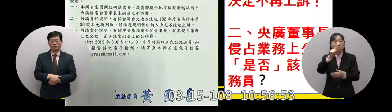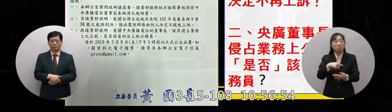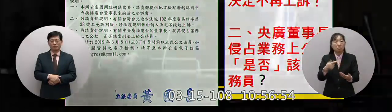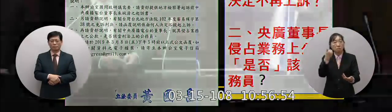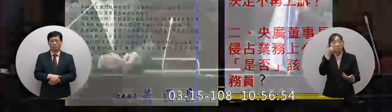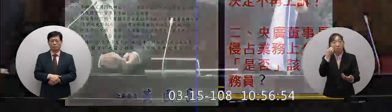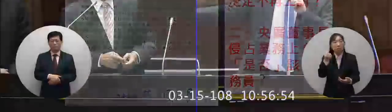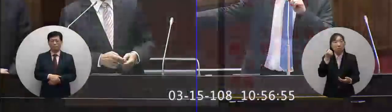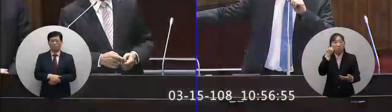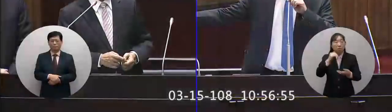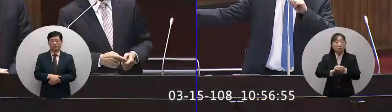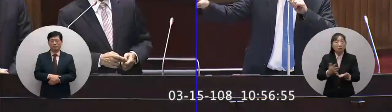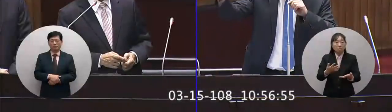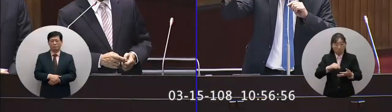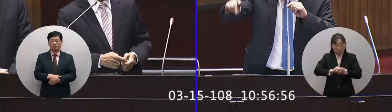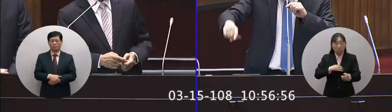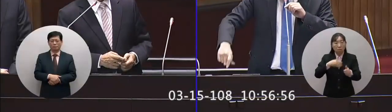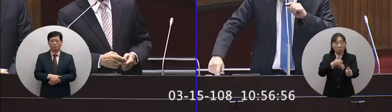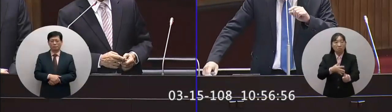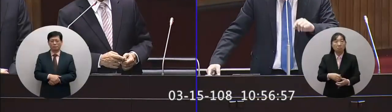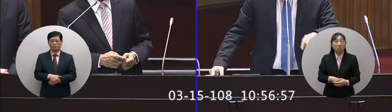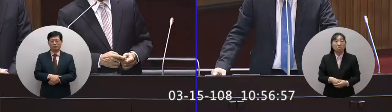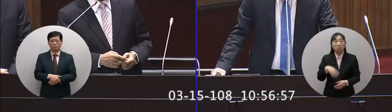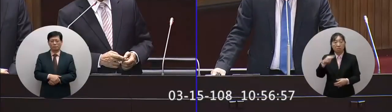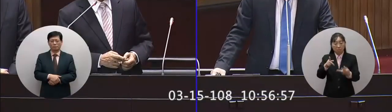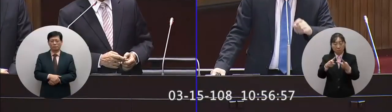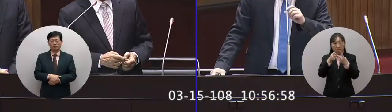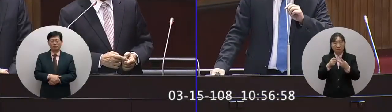问题，要追究责任啊。第二个重要的问题，